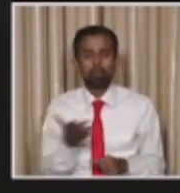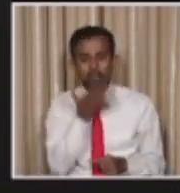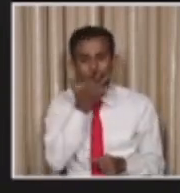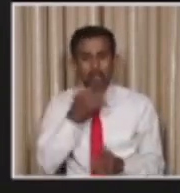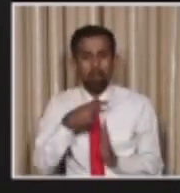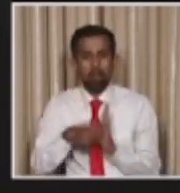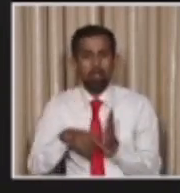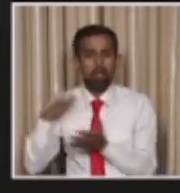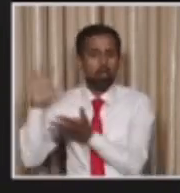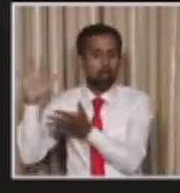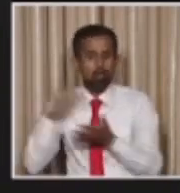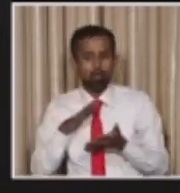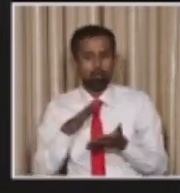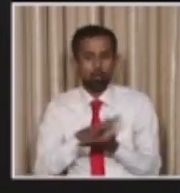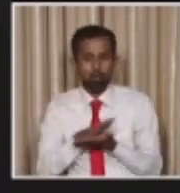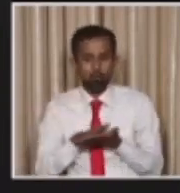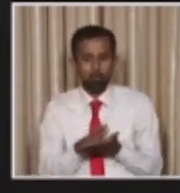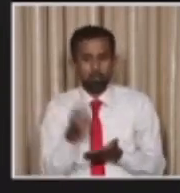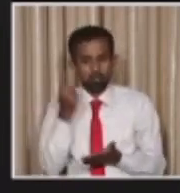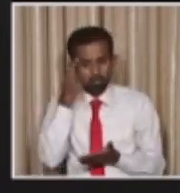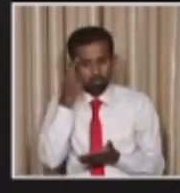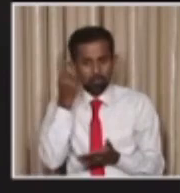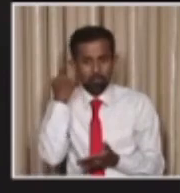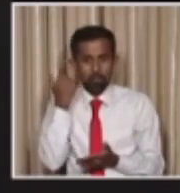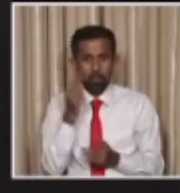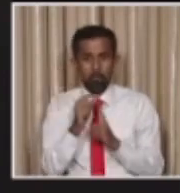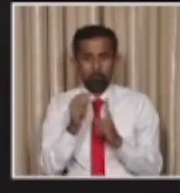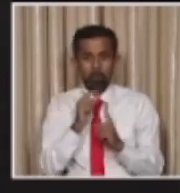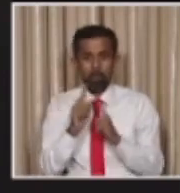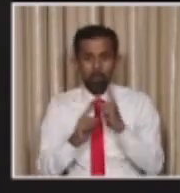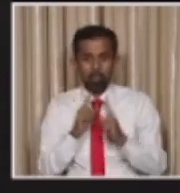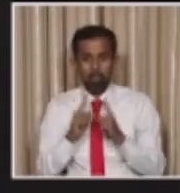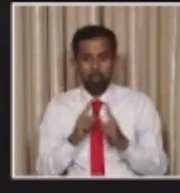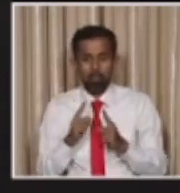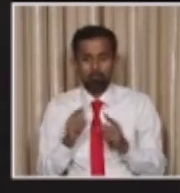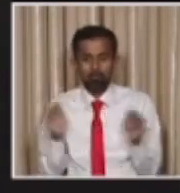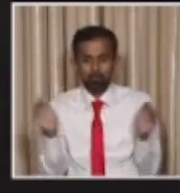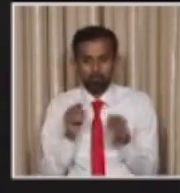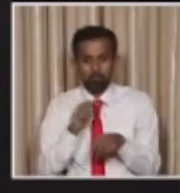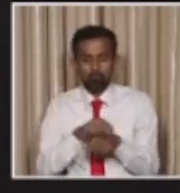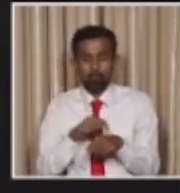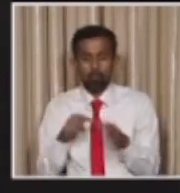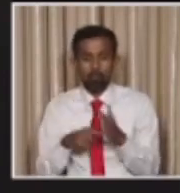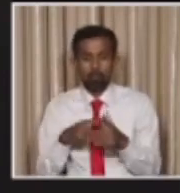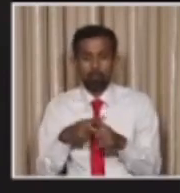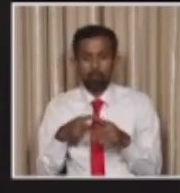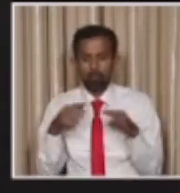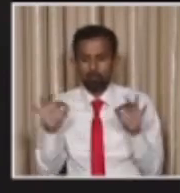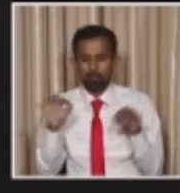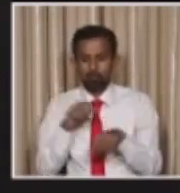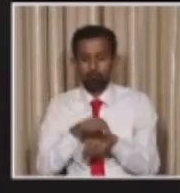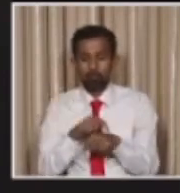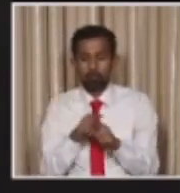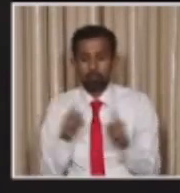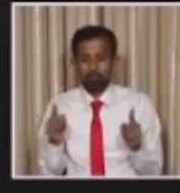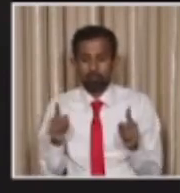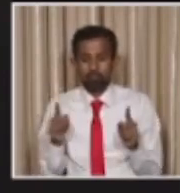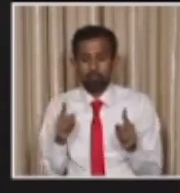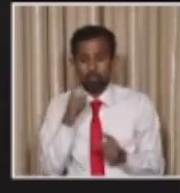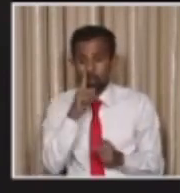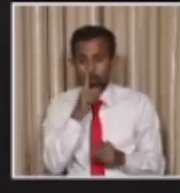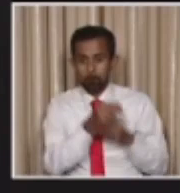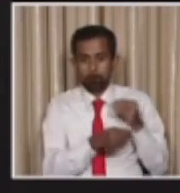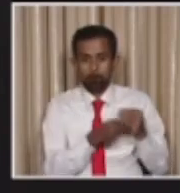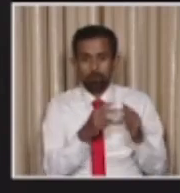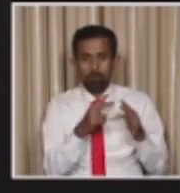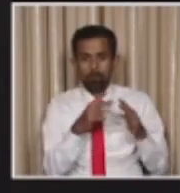ලංකාවට ගෙන්නුවේ කියන එක පැහැදිලිව තියෙනවා. අපි දැක්කා ඒ කාලේ අපි පාර්ලිමේන්තුවේ කතා කරා ඒ කෙටි කාලය තුල බදු නිදහස් කරපු කාලය තුල එක් සමාගමක්